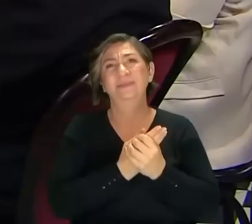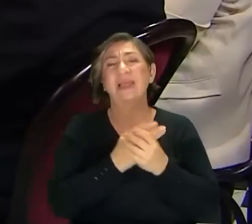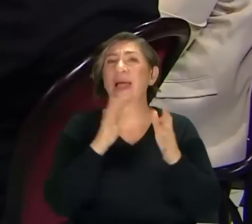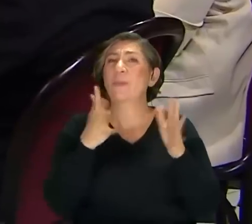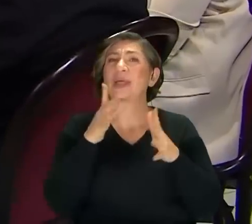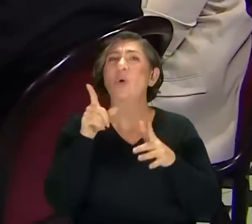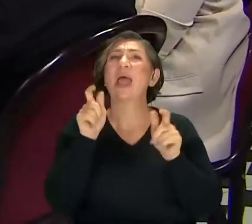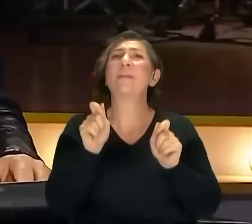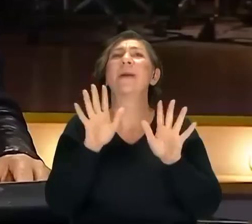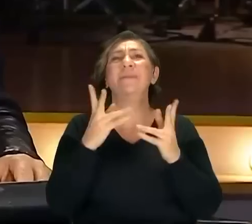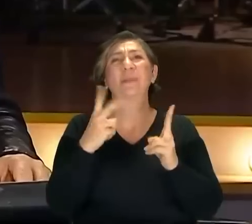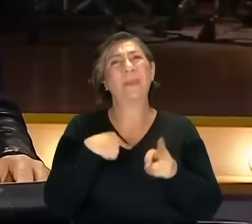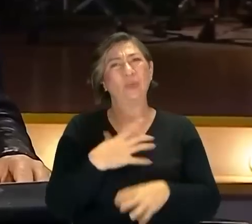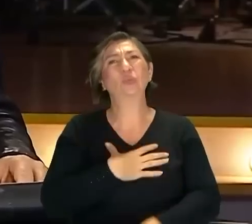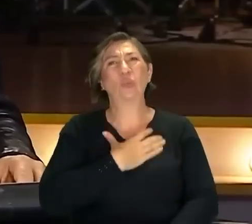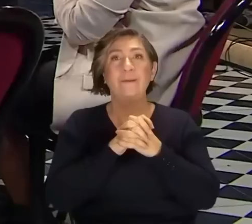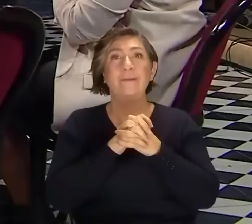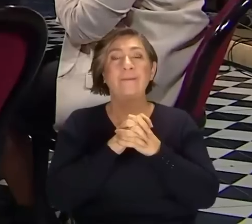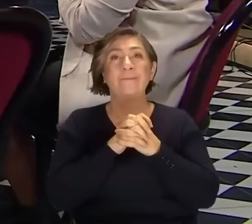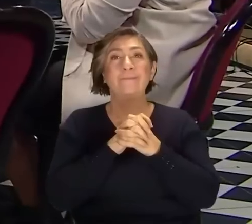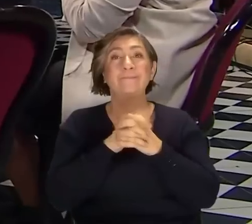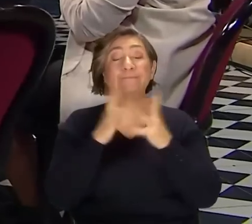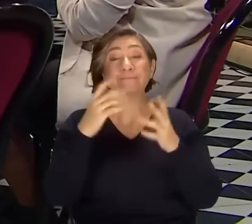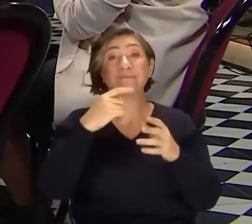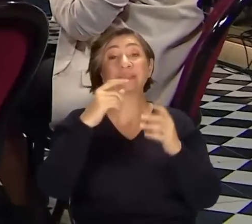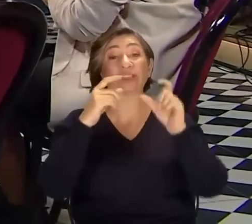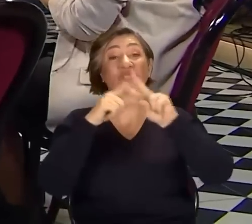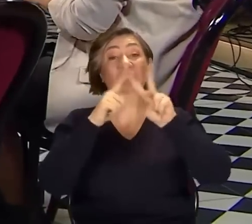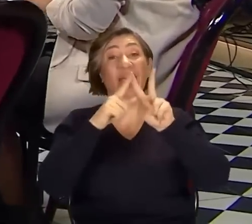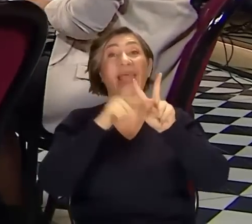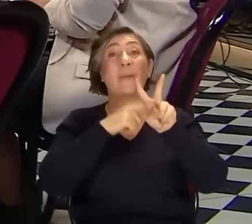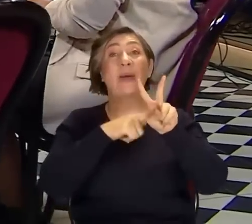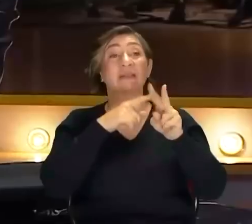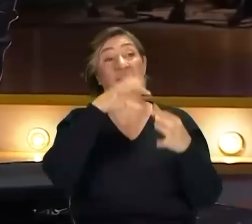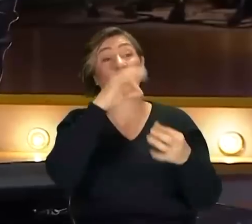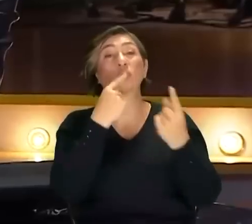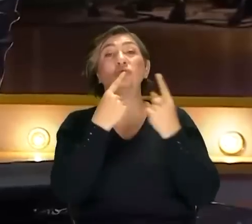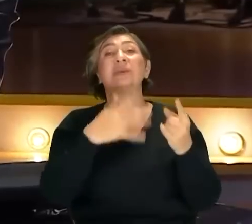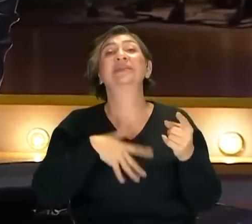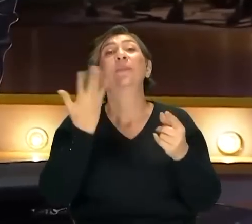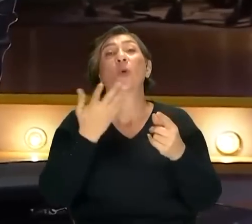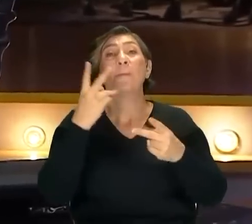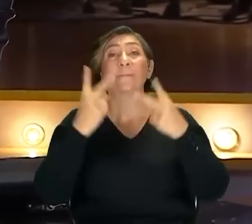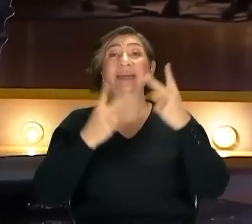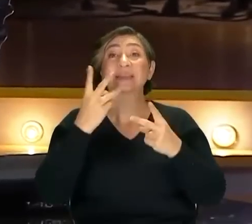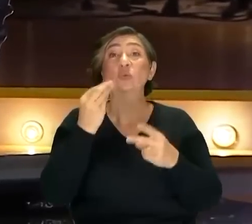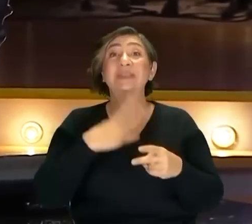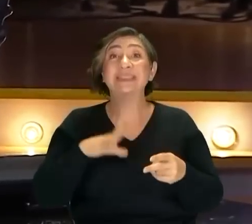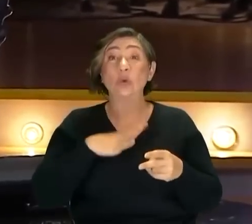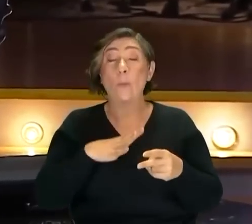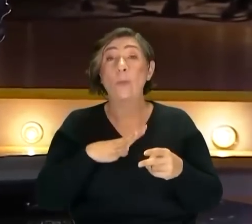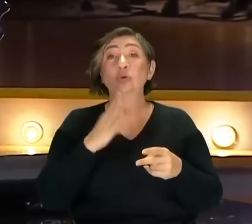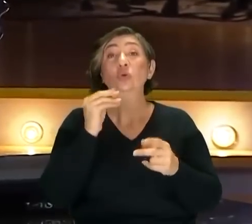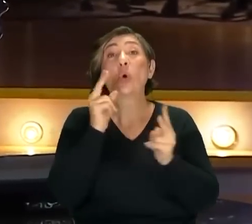Belki böyle yapmayabilirdi. Ben üzülüyorum. Tabii Can Yaman'dan konuşmak istemiyorum özellikle. Bazen de çok istiyorum. Çünkü